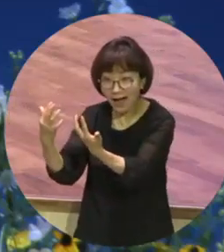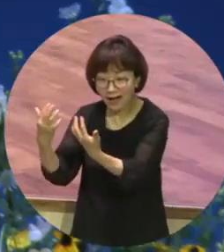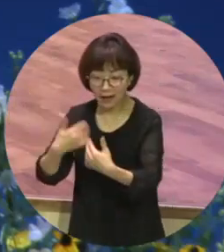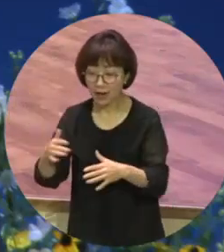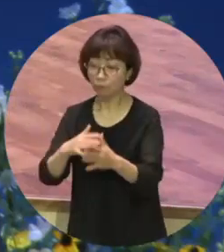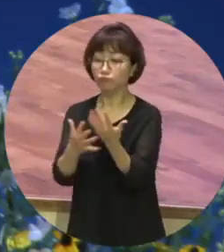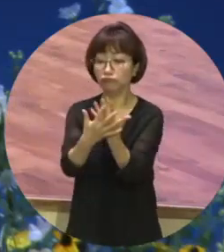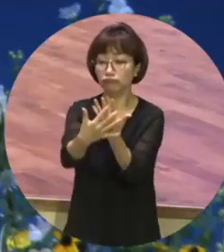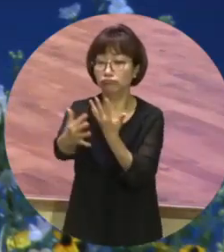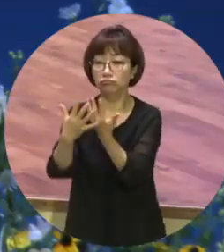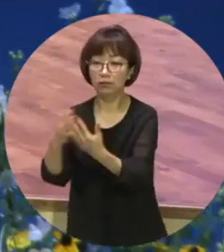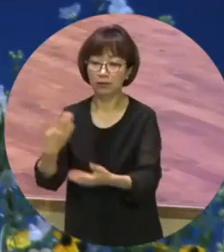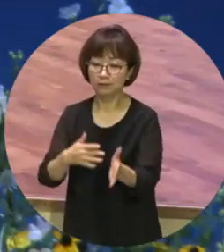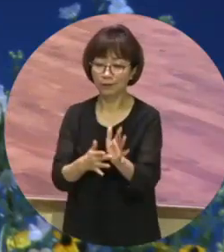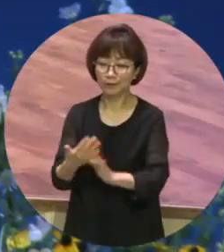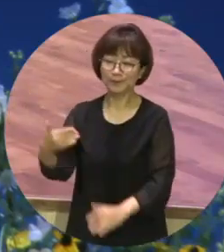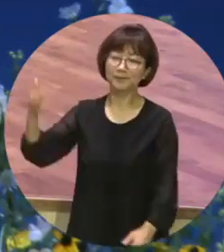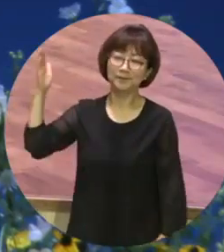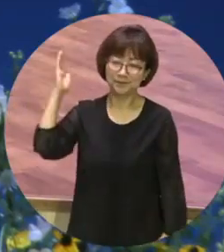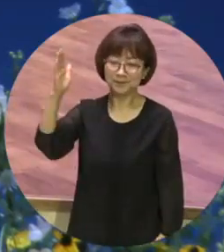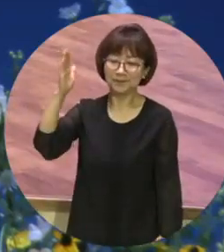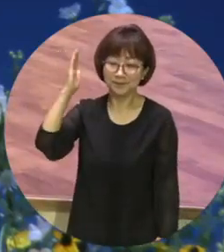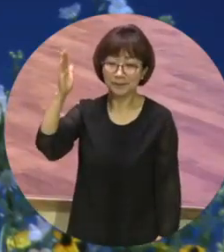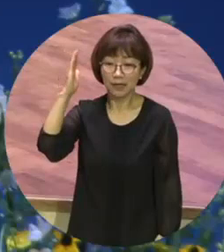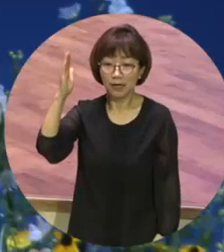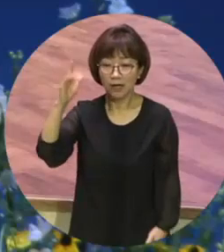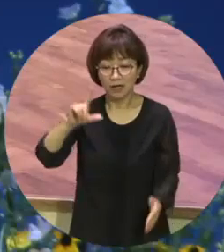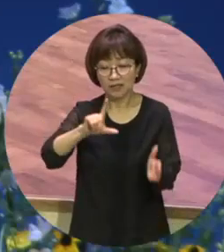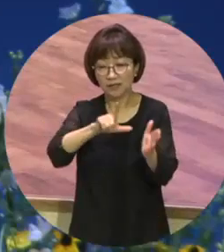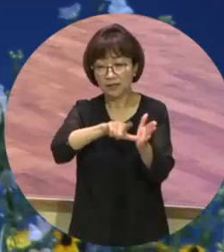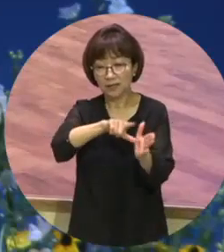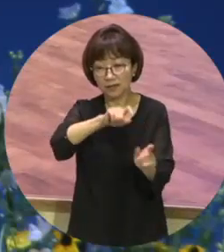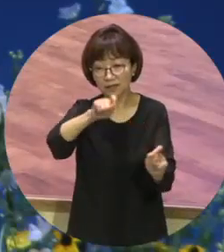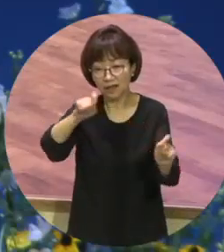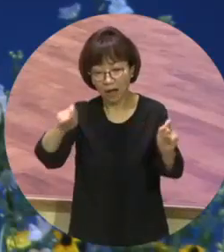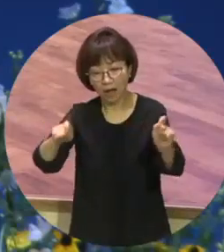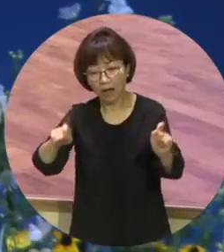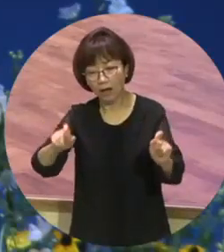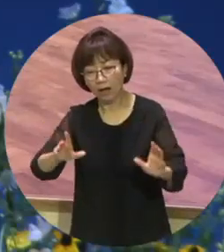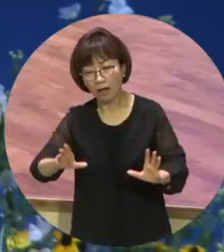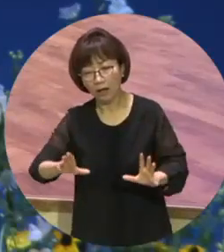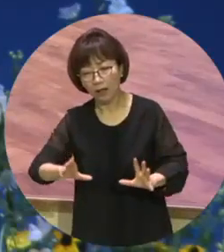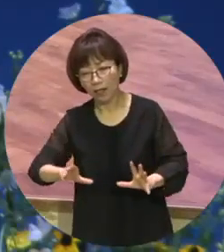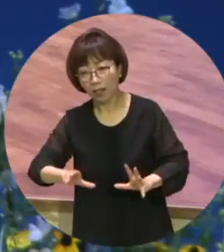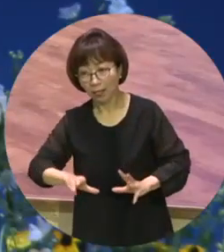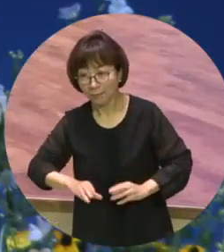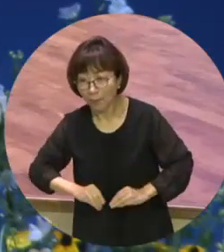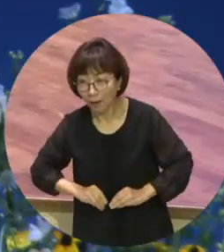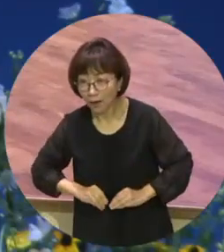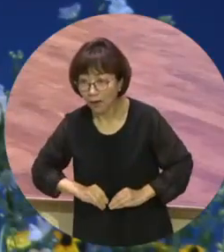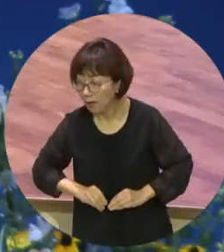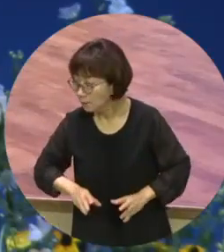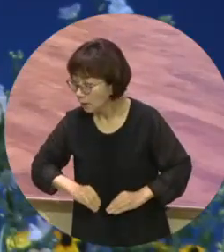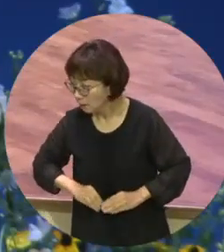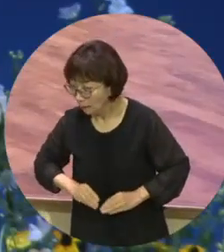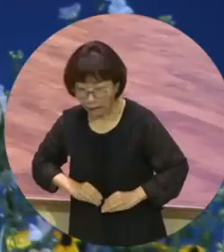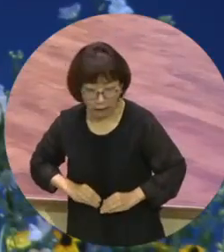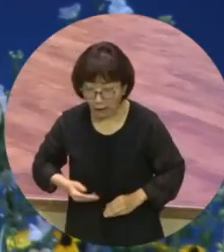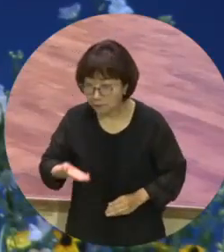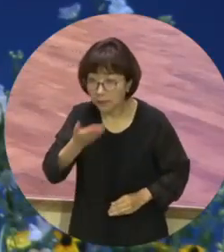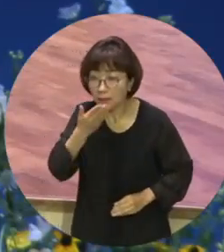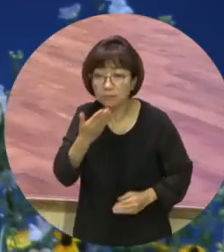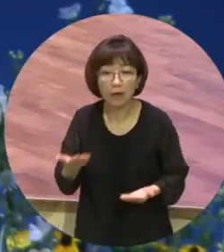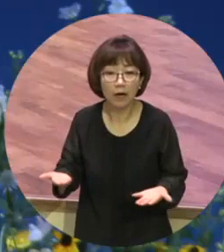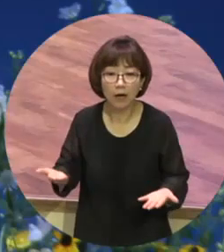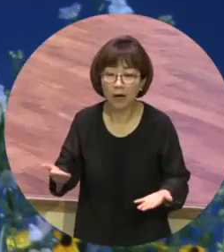하다 보니까 이제 저녁이 됐단 말이에요. 식사 시간이 됐단 말이에요. 그런데 밥을 먹여야 되는데 먹이를 말해 지금 이